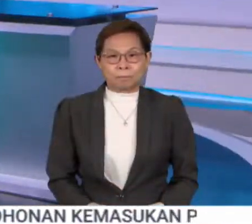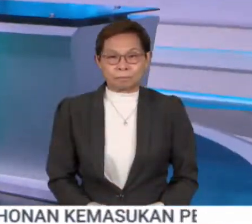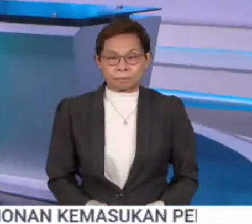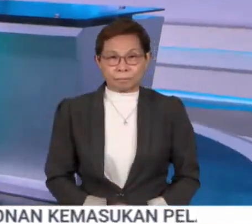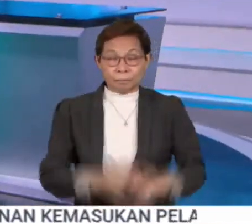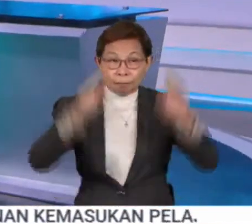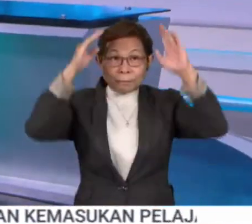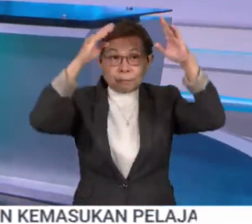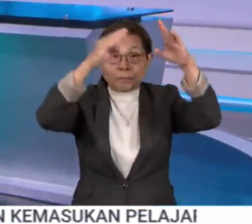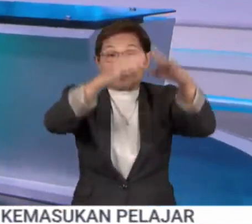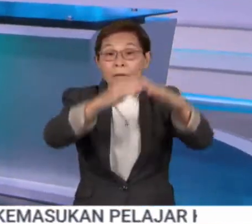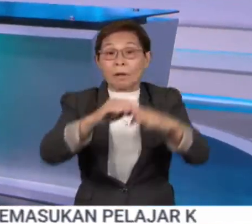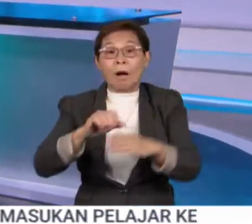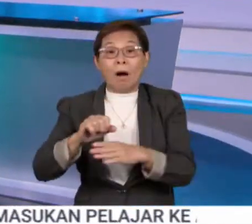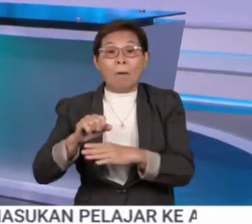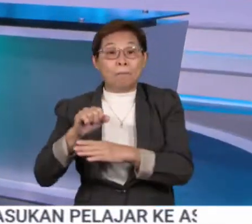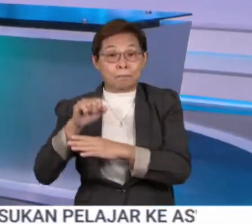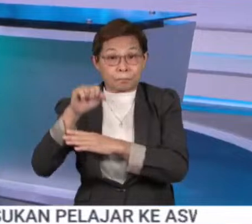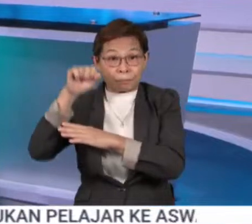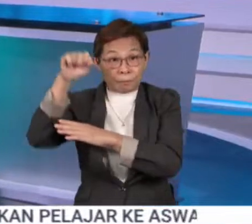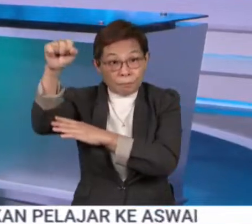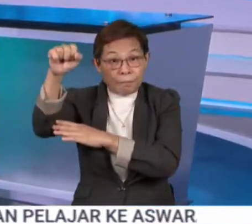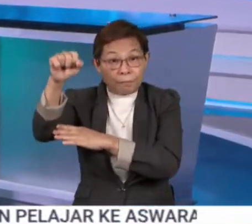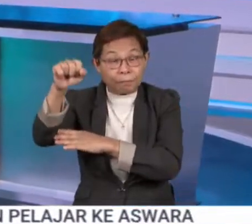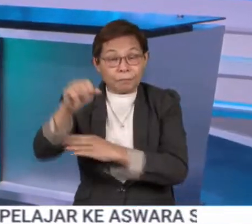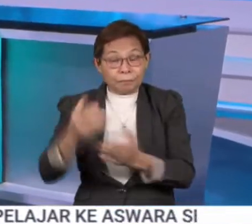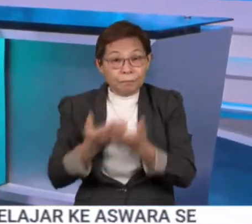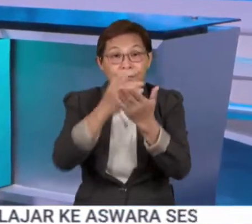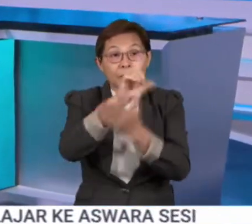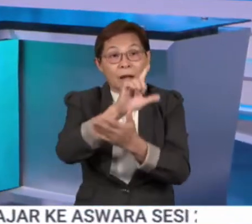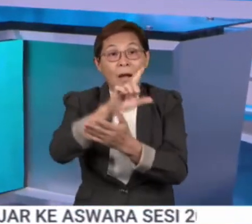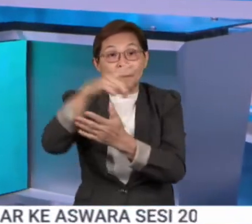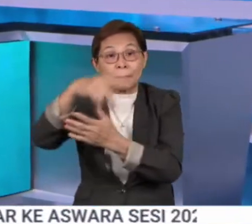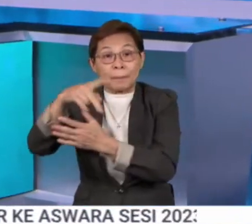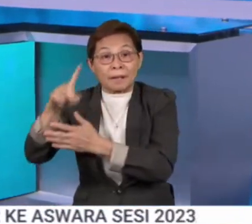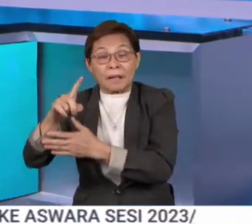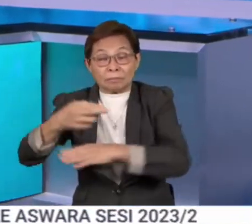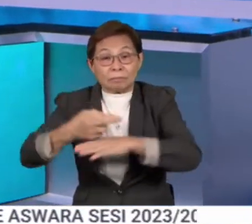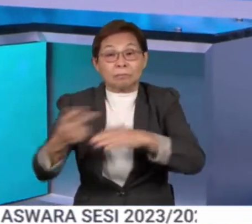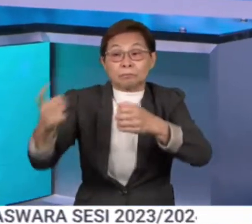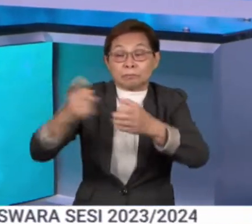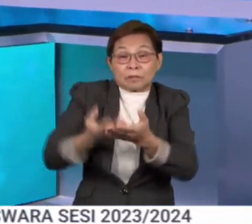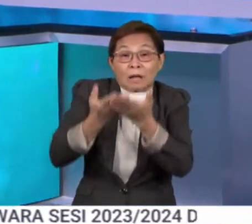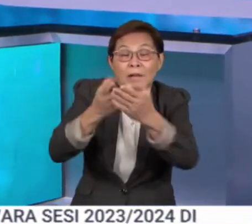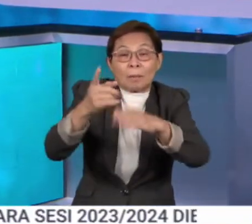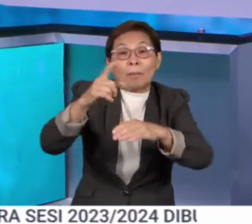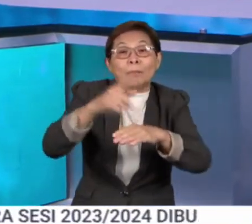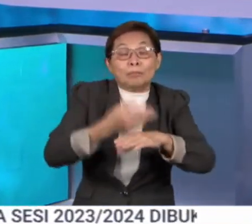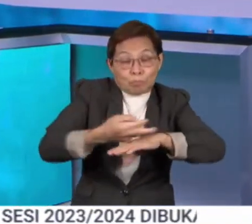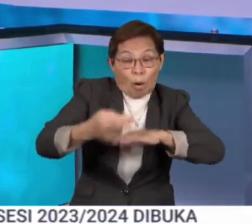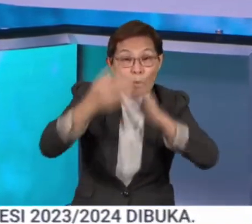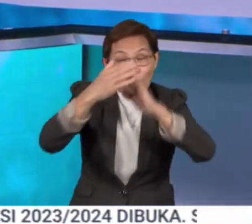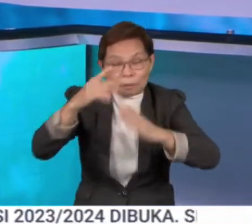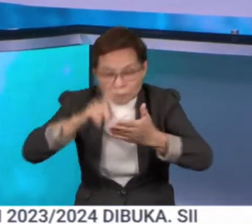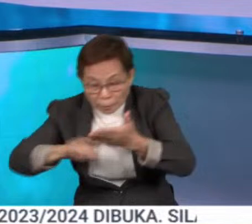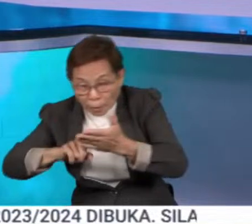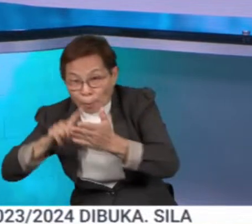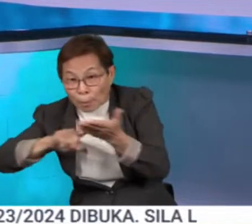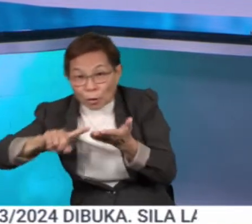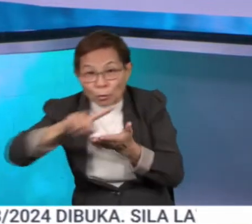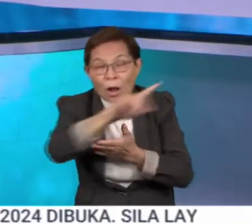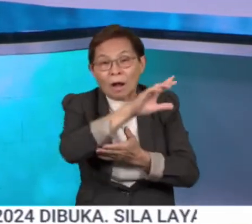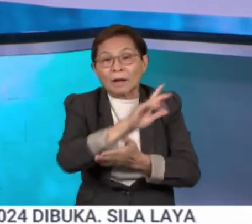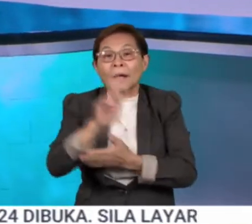Antara fokus negeri di bawah bayu, cadangan LPPB mengenai isu penyewa rumah PPR diteliti minggu depan dan KPDN